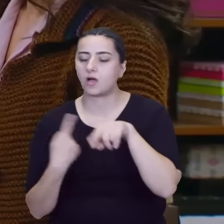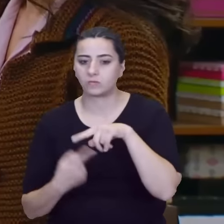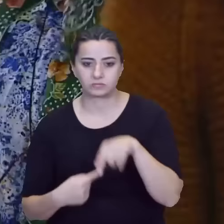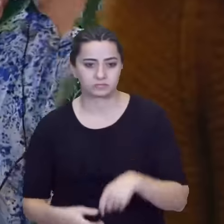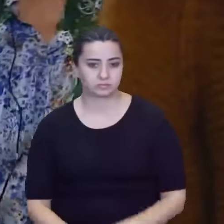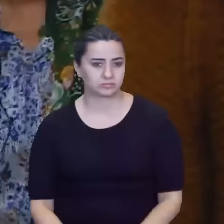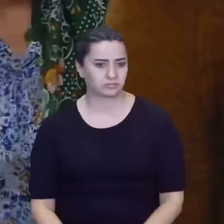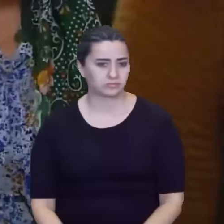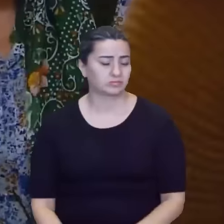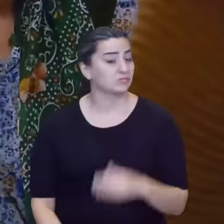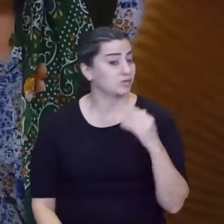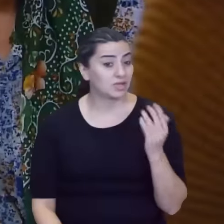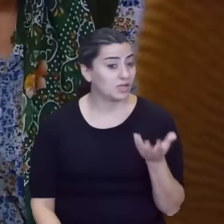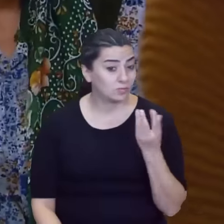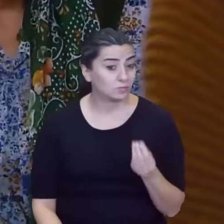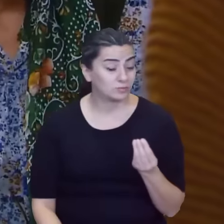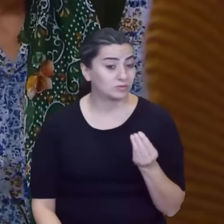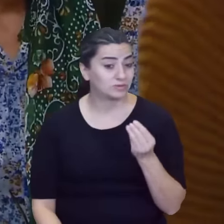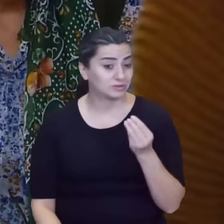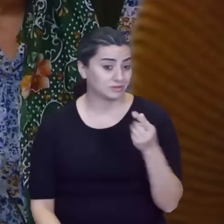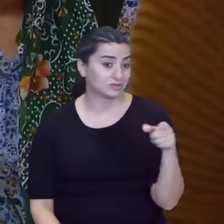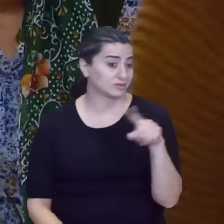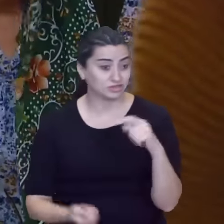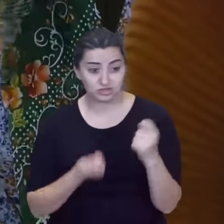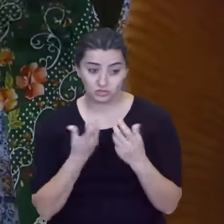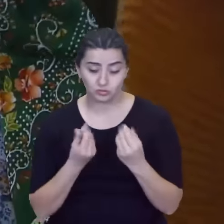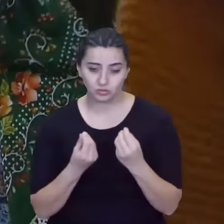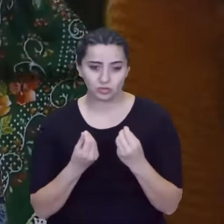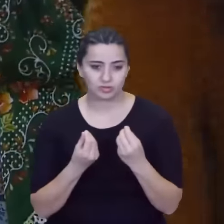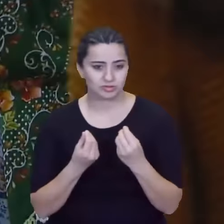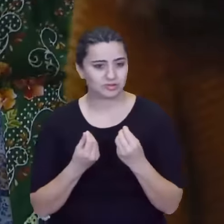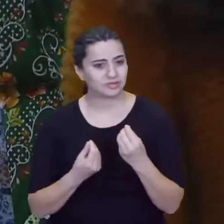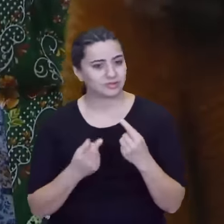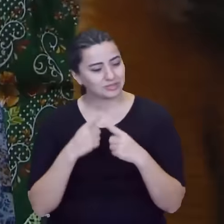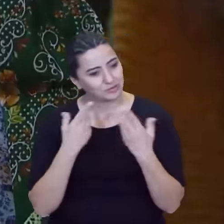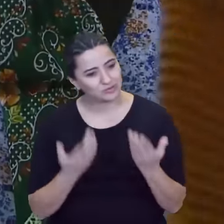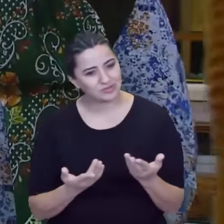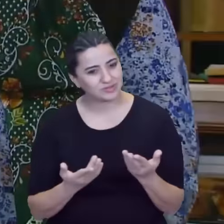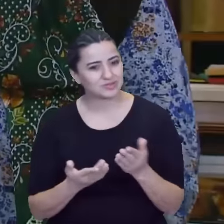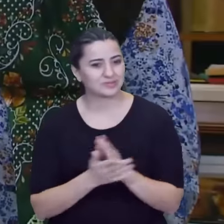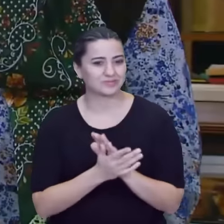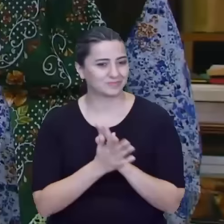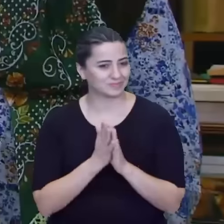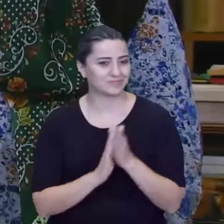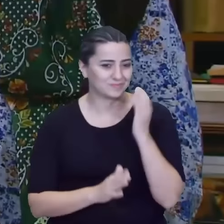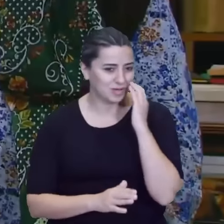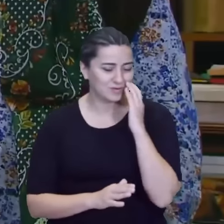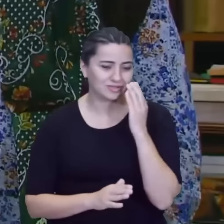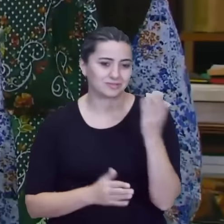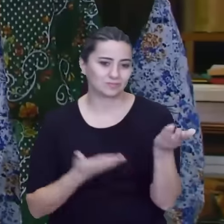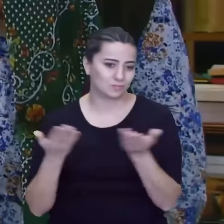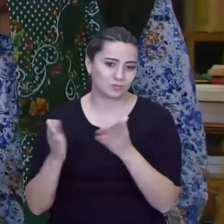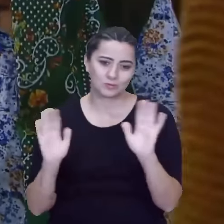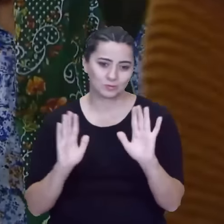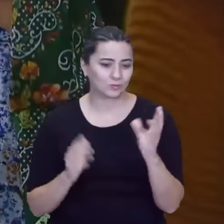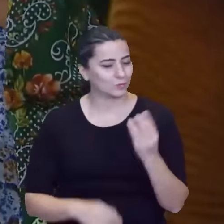Bak sen. Sizin tabii işleriniz de vardır. Teşekkür de ettiğinize göre babaanneme biz